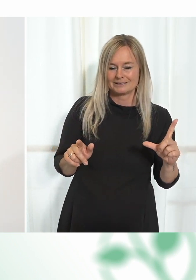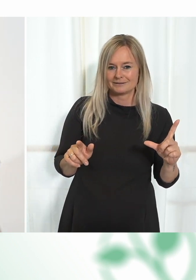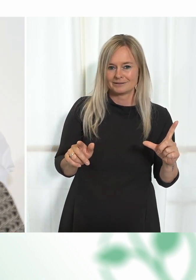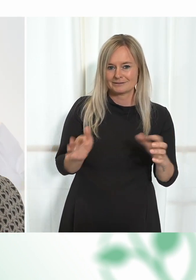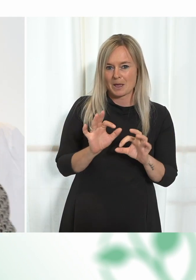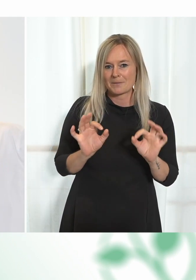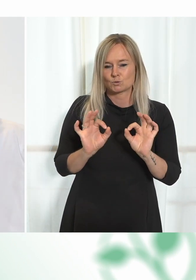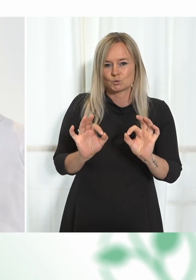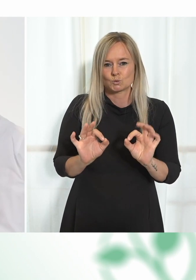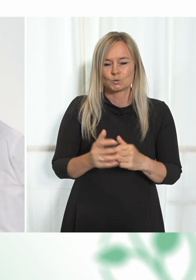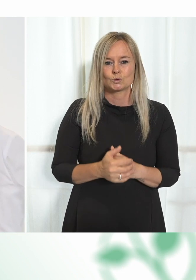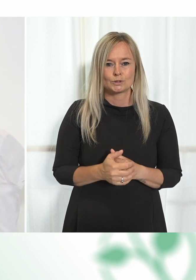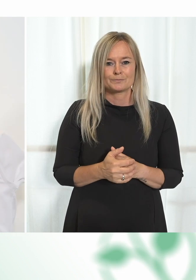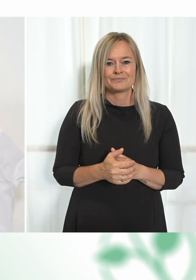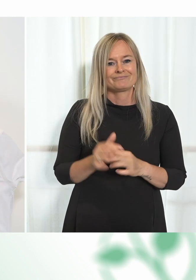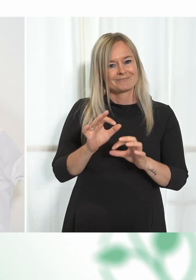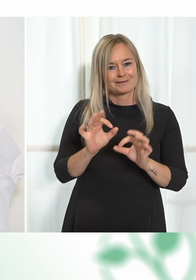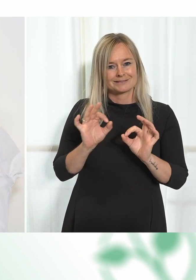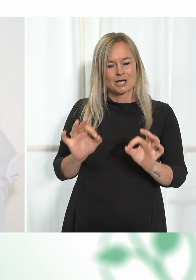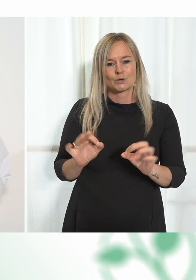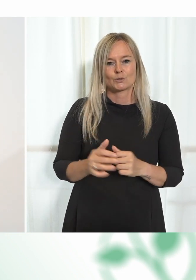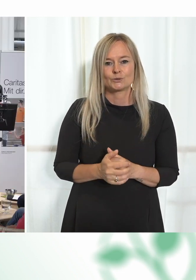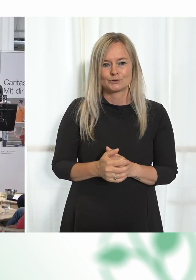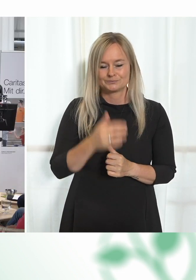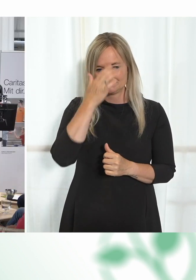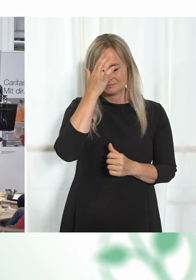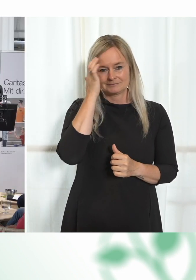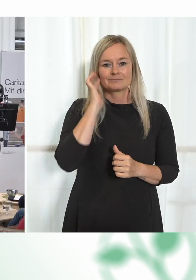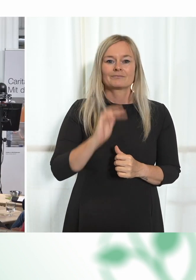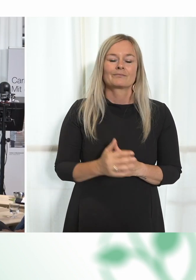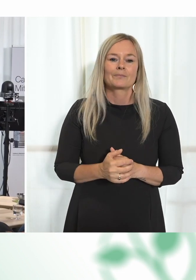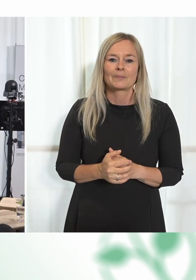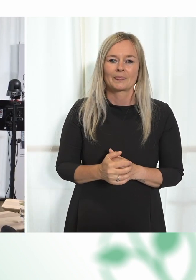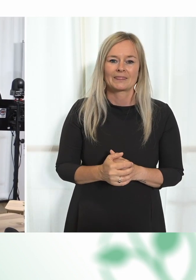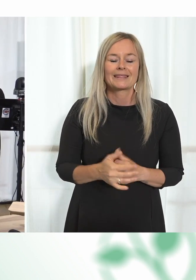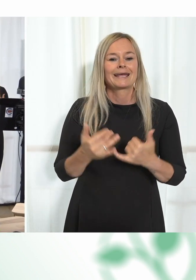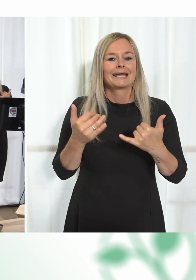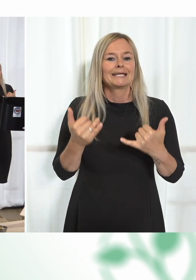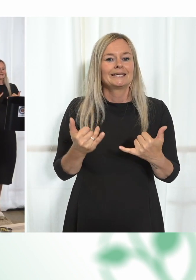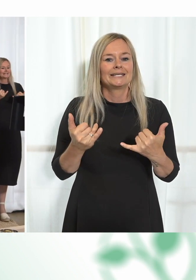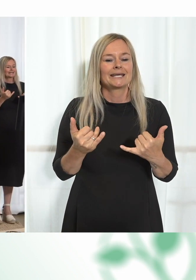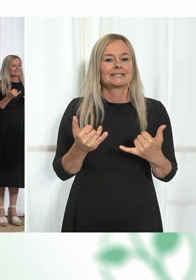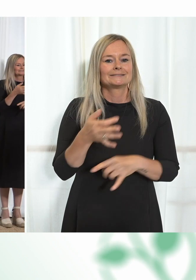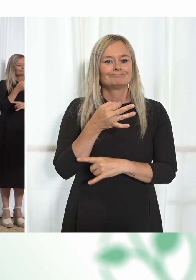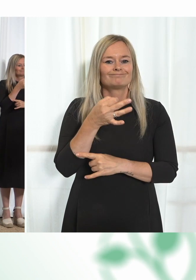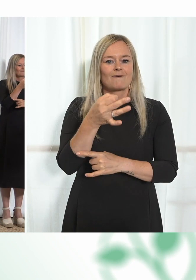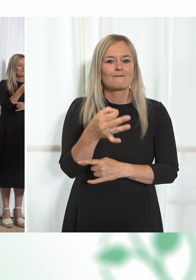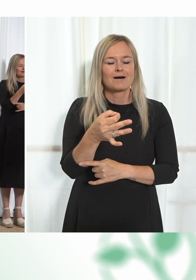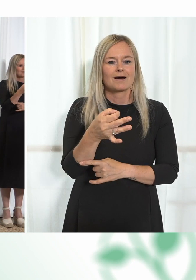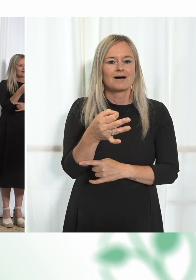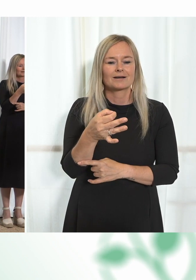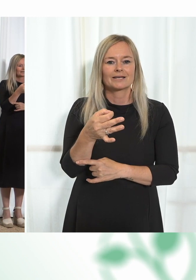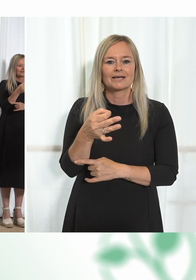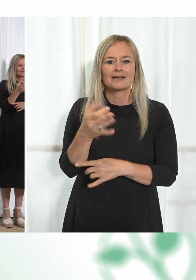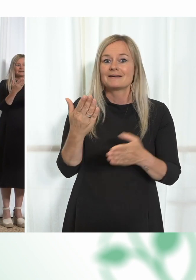Frau Brunner. Sehr gut. Martin, auch daher kein Problem. Jetzt ist die Frage, was haben